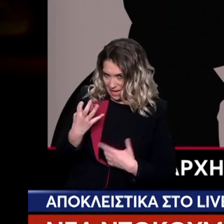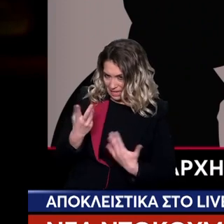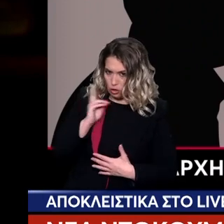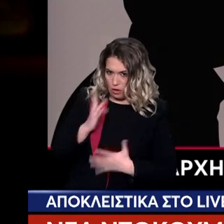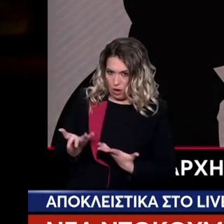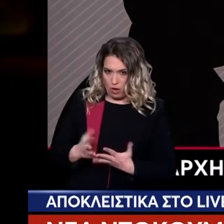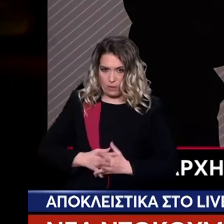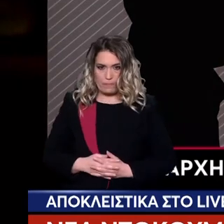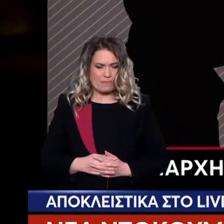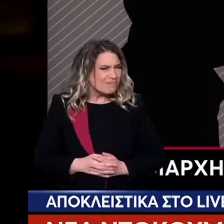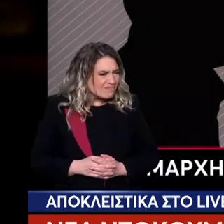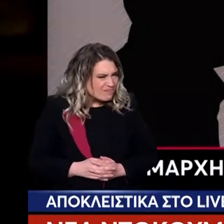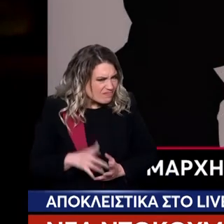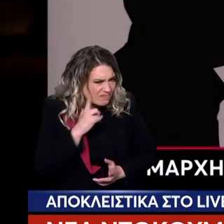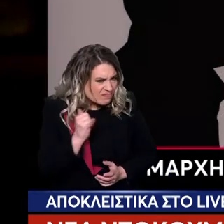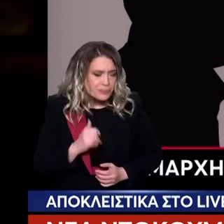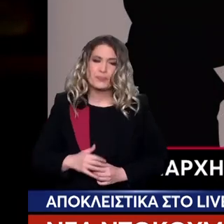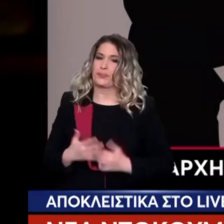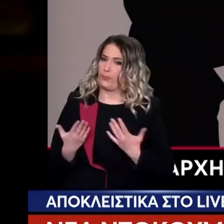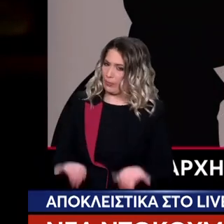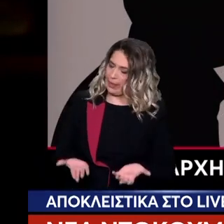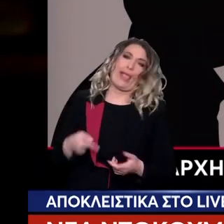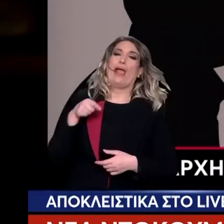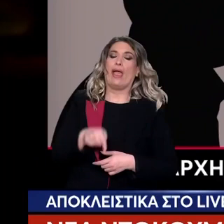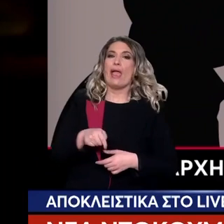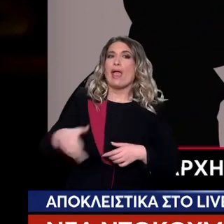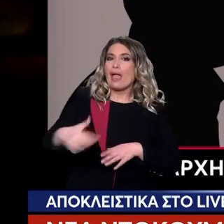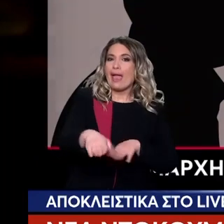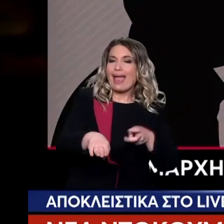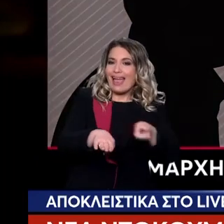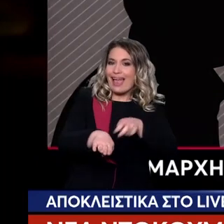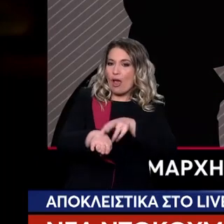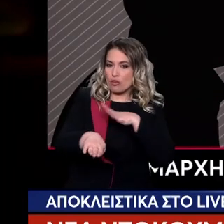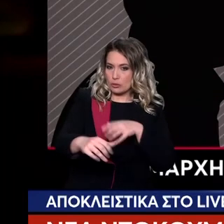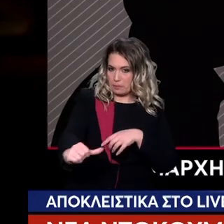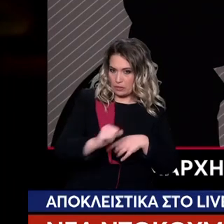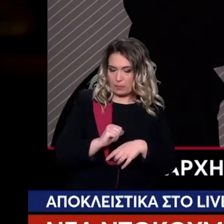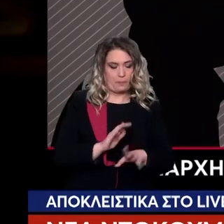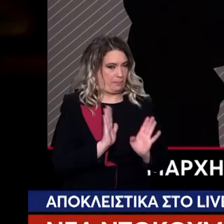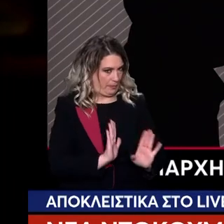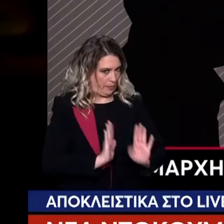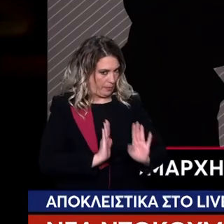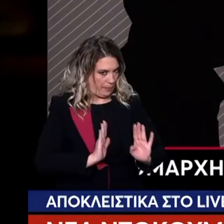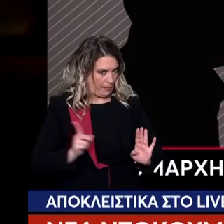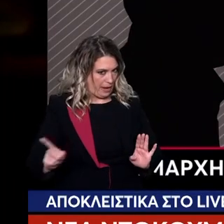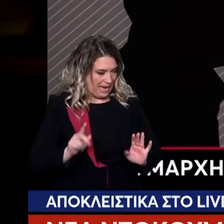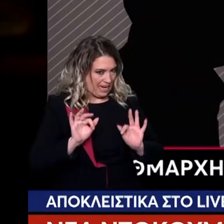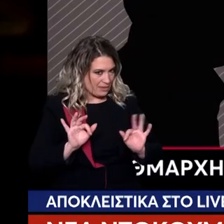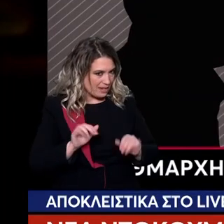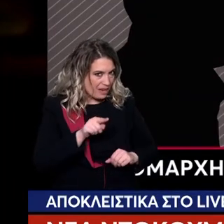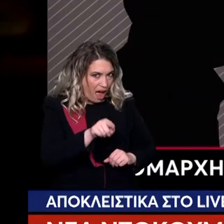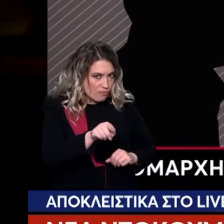2596 ποιο ποιο τον κόσμο που θα φέρει πίσω με το 2594 μισό λεπτό μισό λεπτό μισό λεπτό